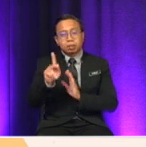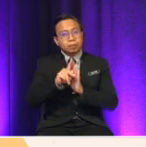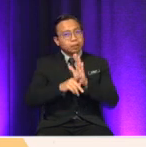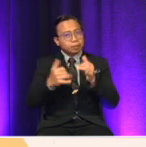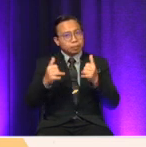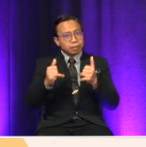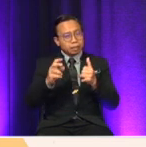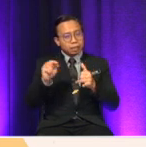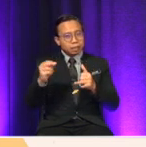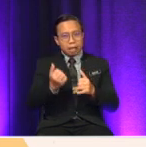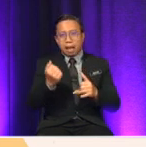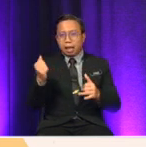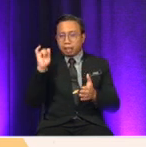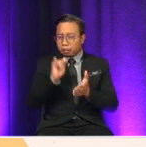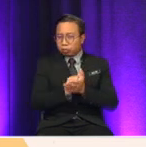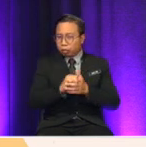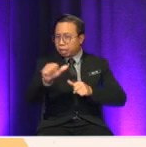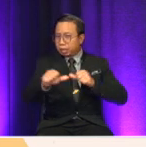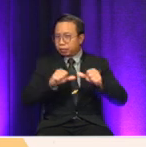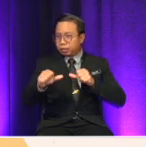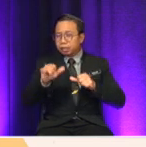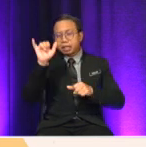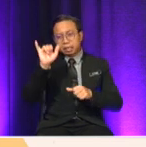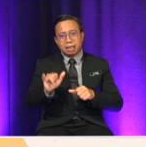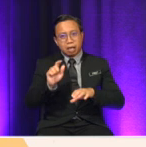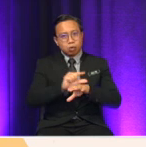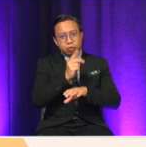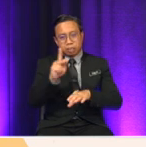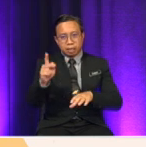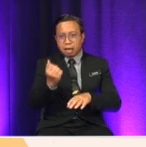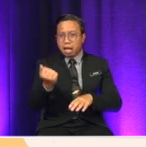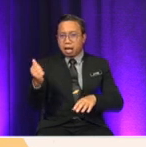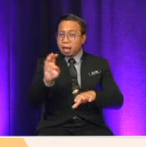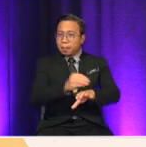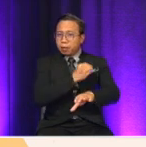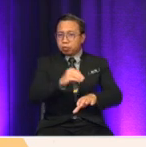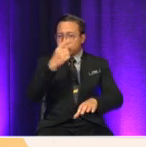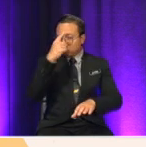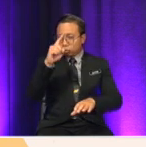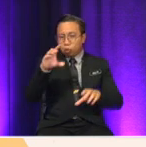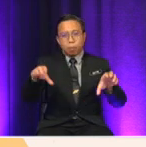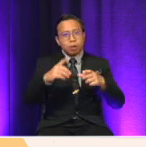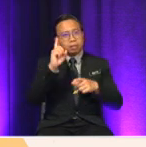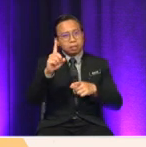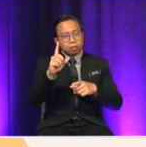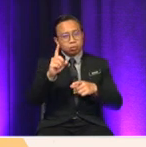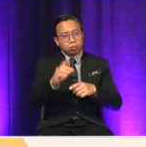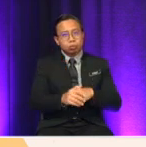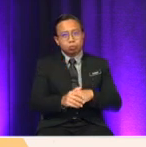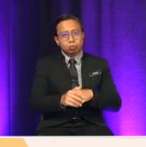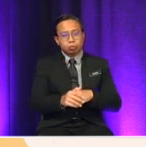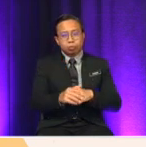itu sendiri merupakan aktiviti yang menggunakan alat muzik untuk melakukan sesuatu upacara